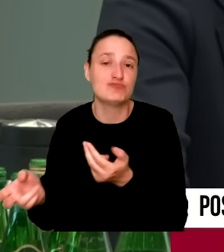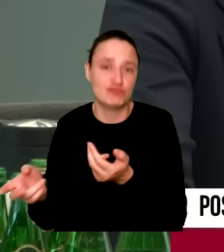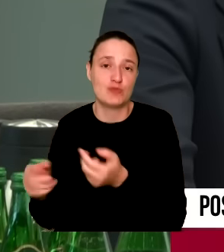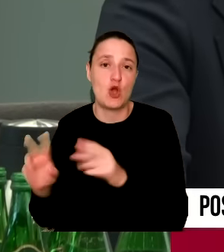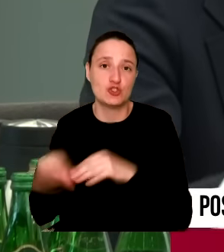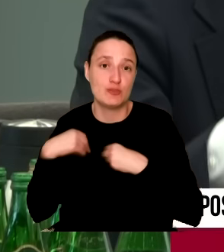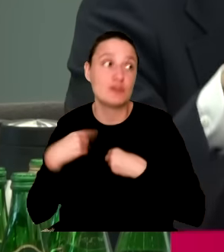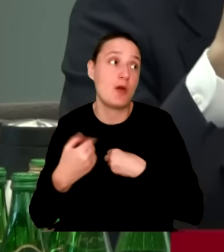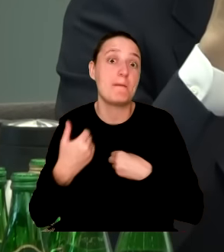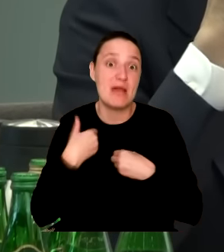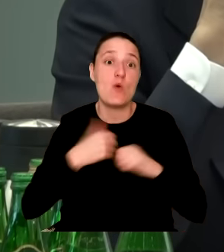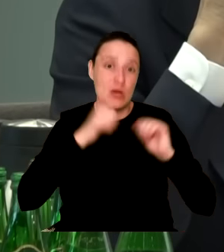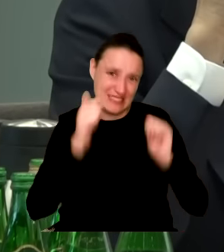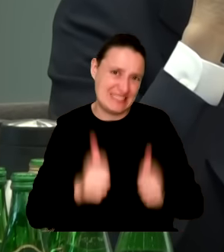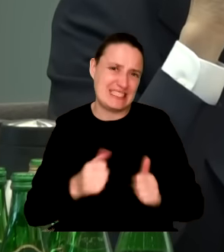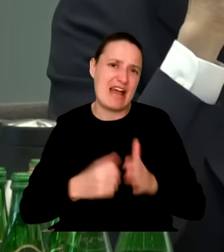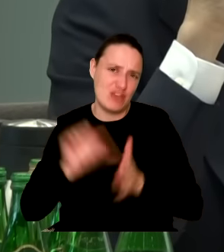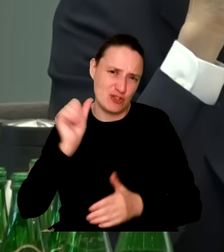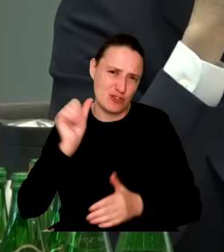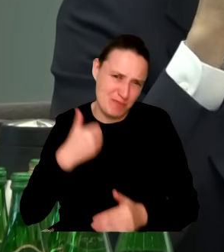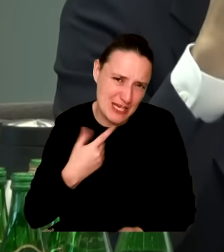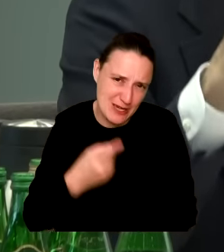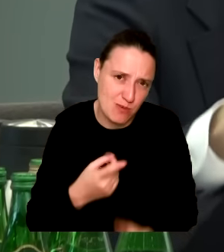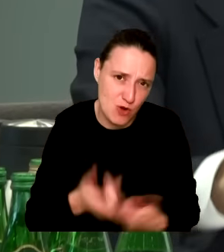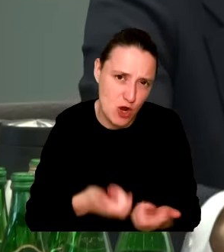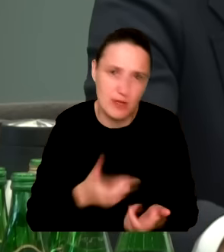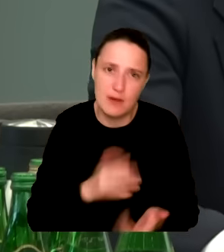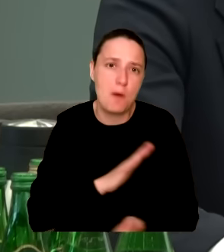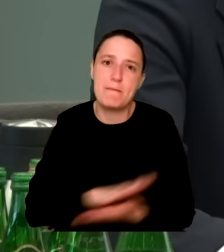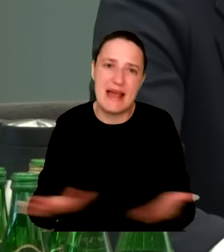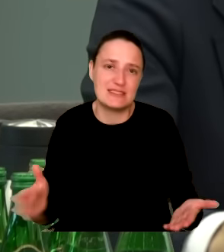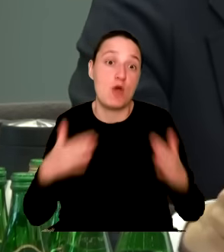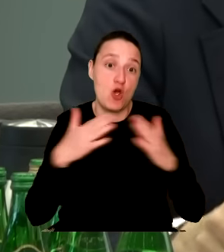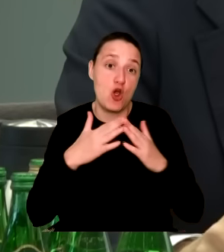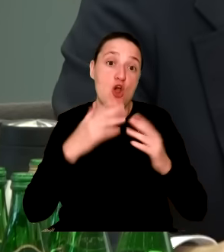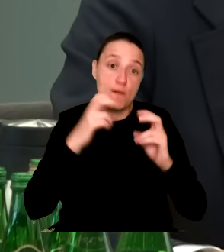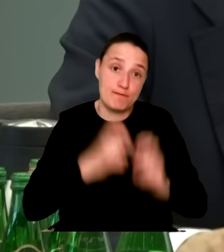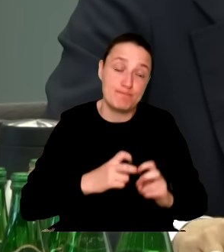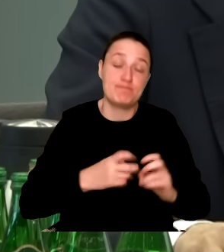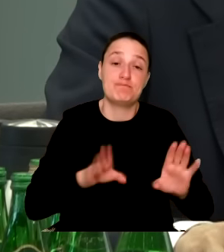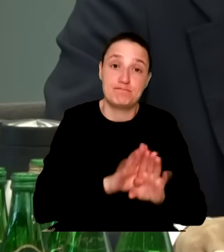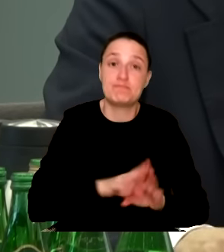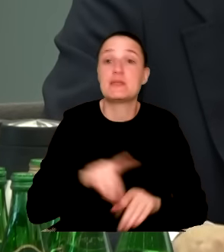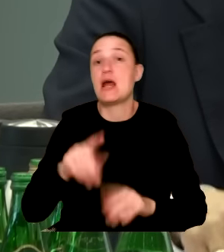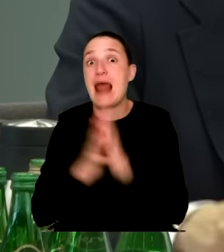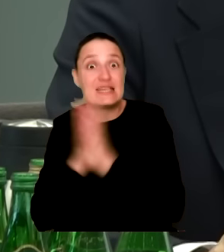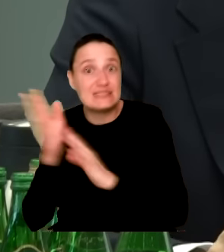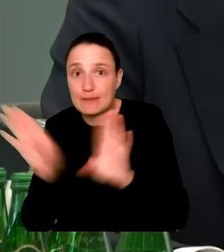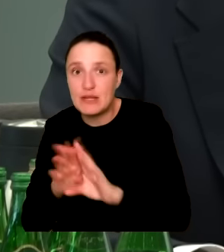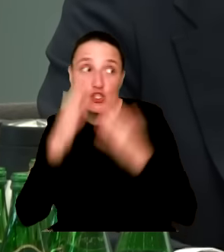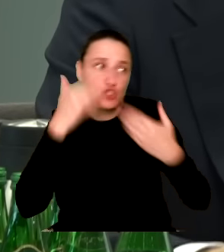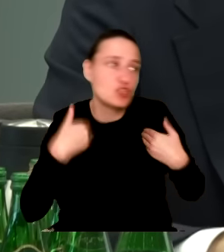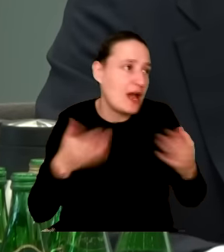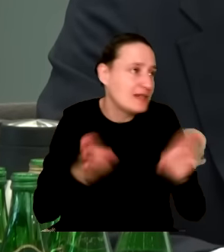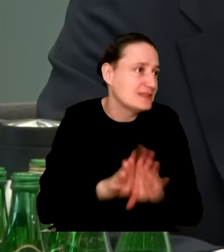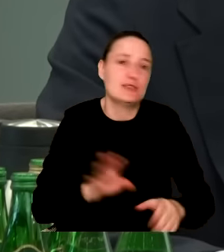nadzwyczajny z formalnego jego wprowadzenia czyli No zamknęliście kościoły cmentarze lasy szpitale szkoły